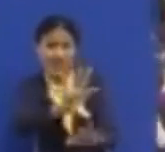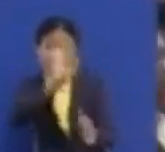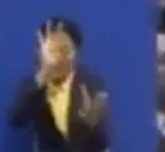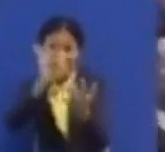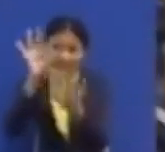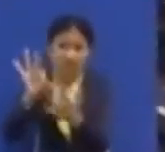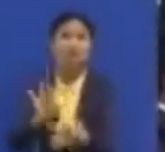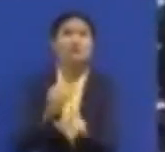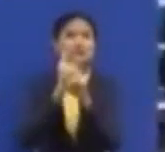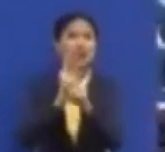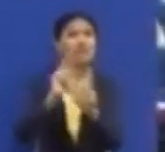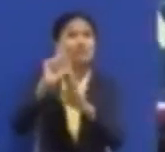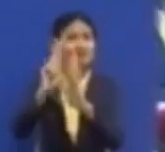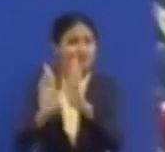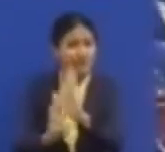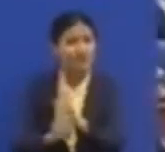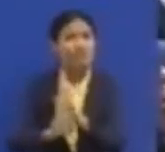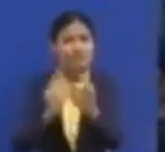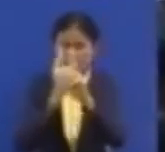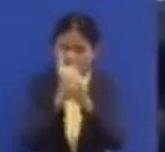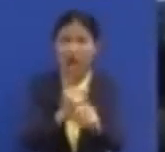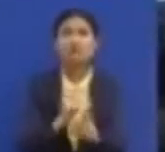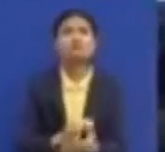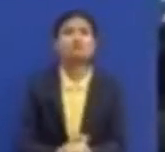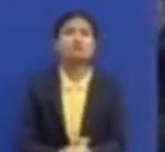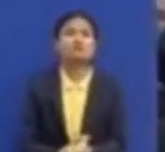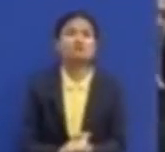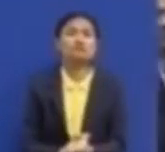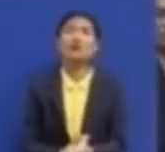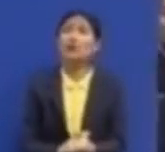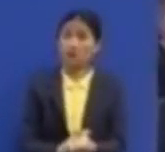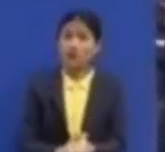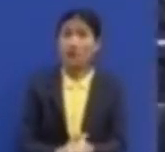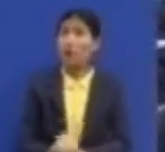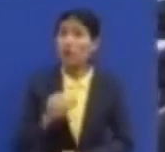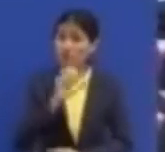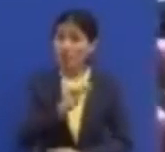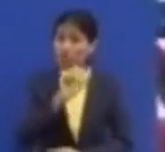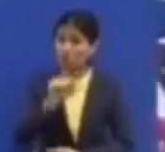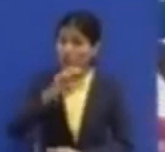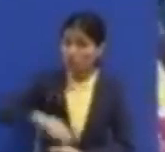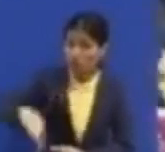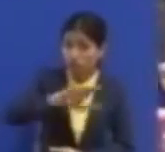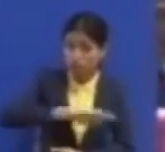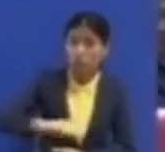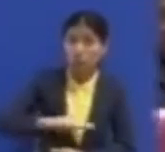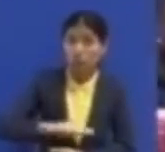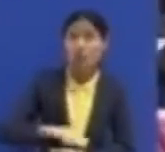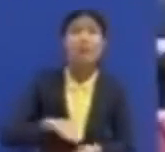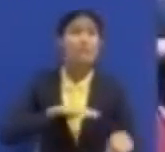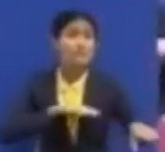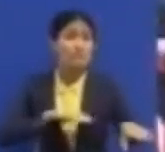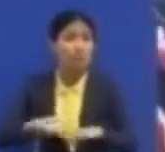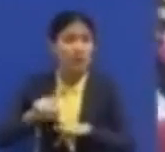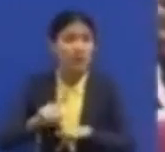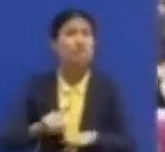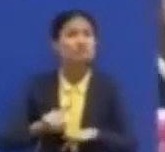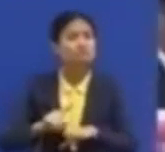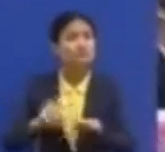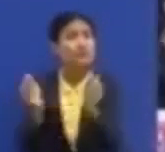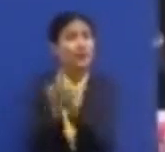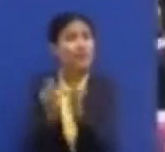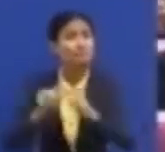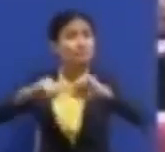ระการประชุมที่ท่านแจกเรามาเองผมเชื่อว่าสมาชิกสภาผู้แทนทุกท่านในที่นี้พร้อมนะครับในการลงมตินะครับอยาก